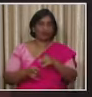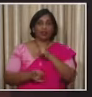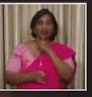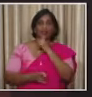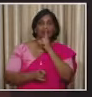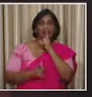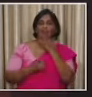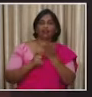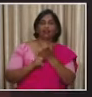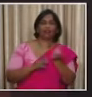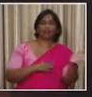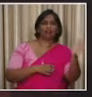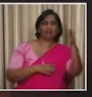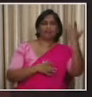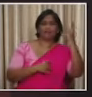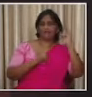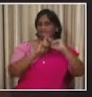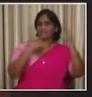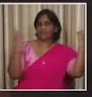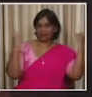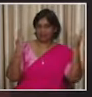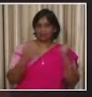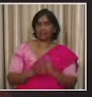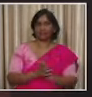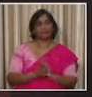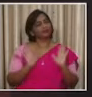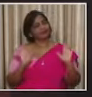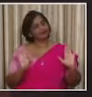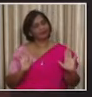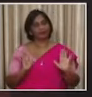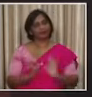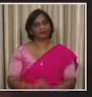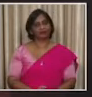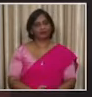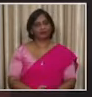කතාව කොහෙද යන්නේ මල්ලේපොල්. කෙසේ වෙතත්